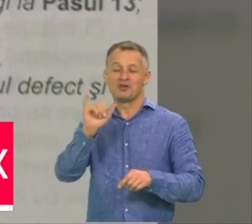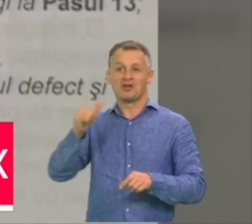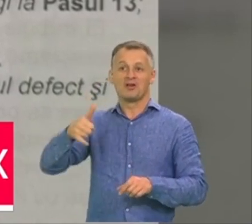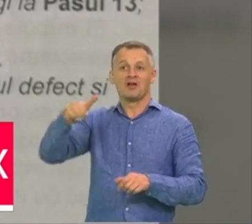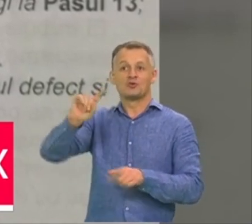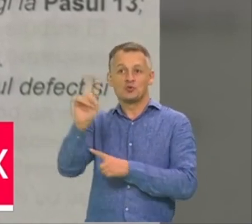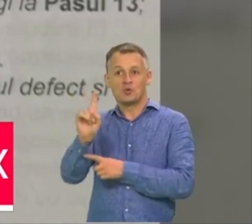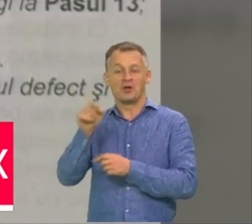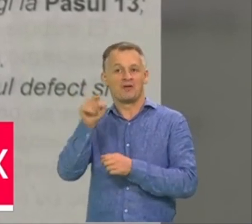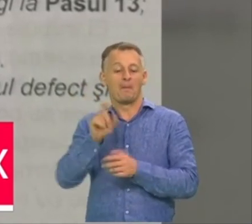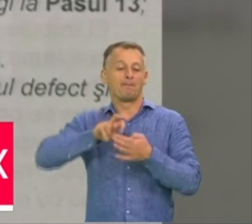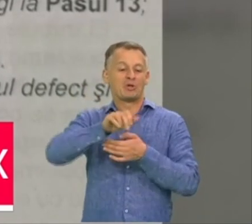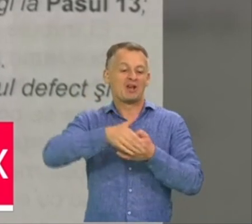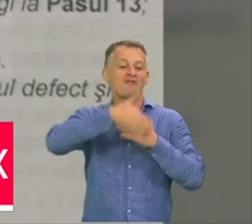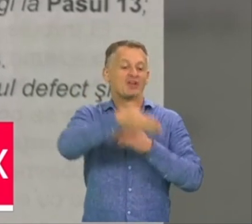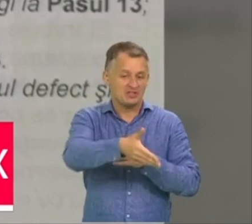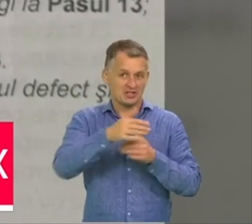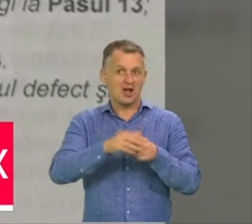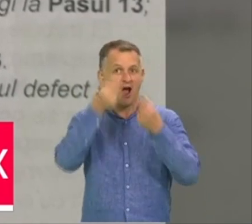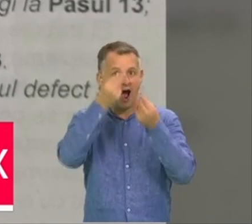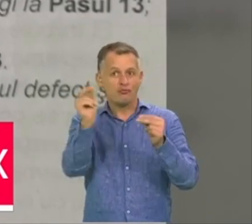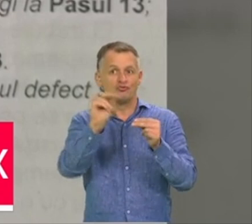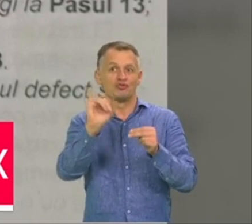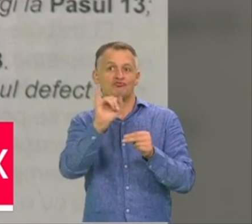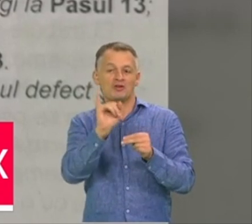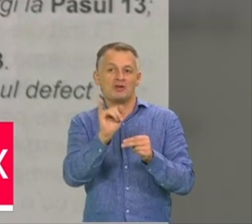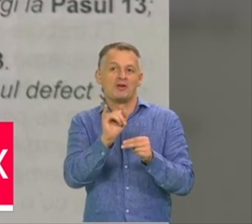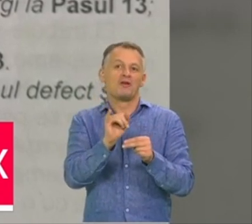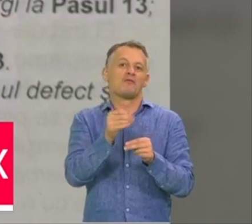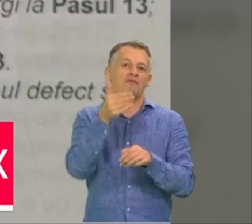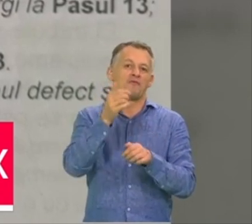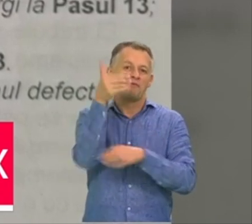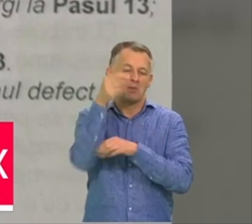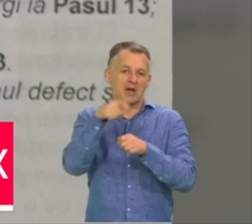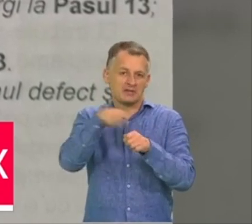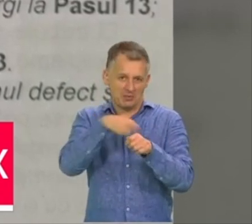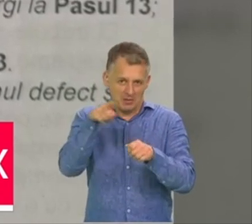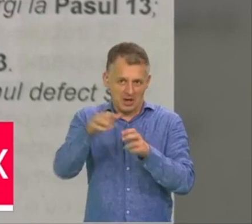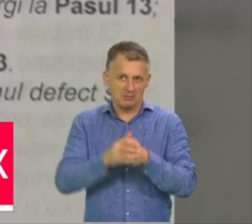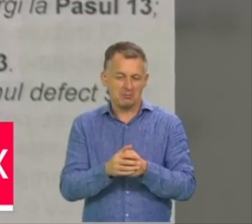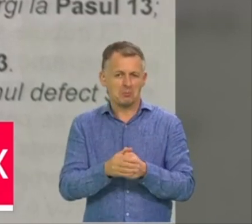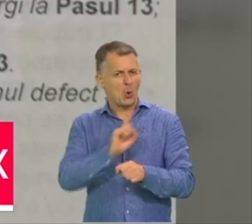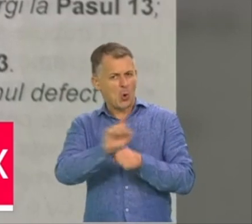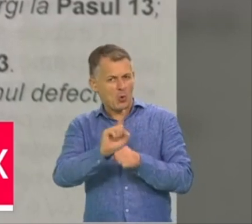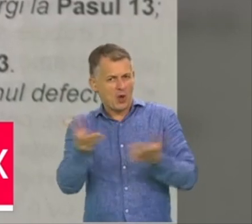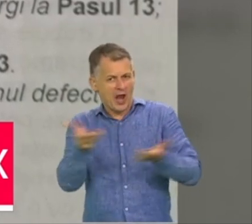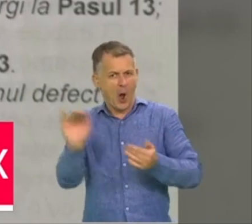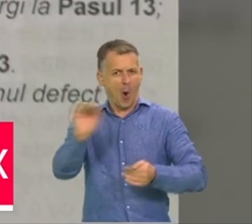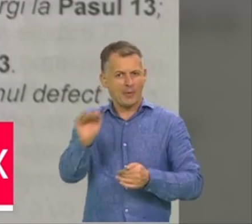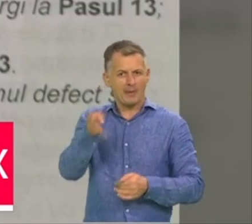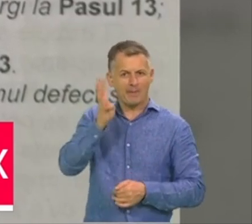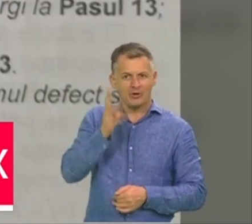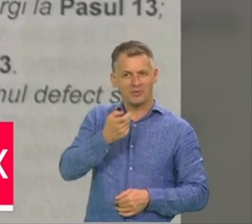la un vecin și sună la deranjamente. Adică niște chestii cu care un copil de 14